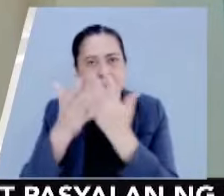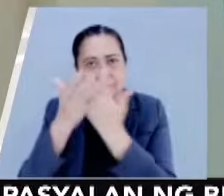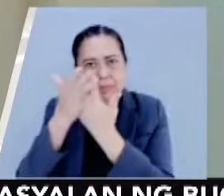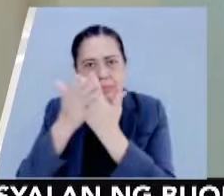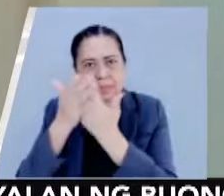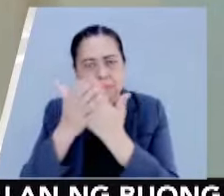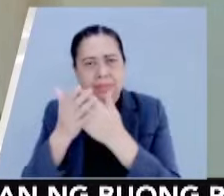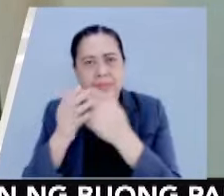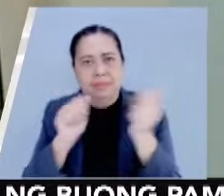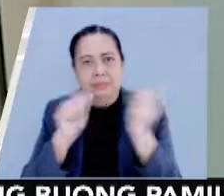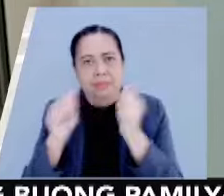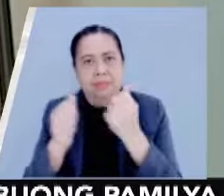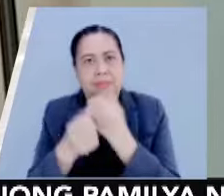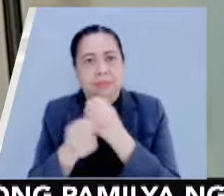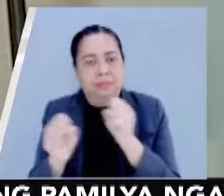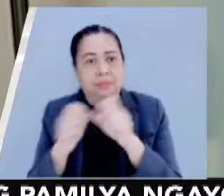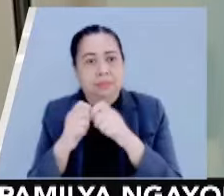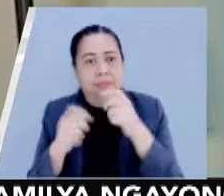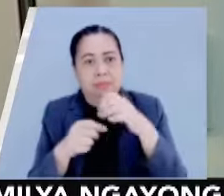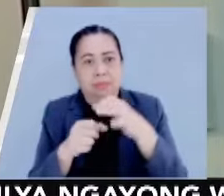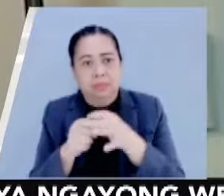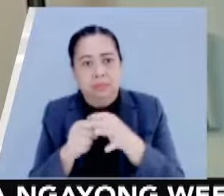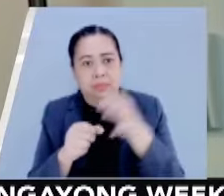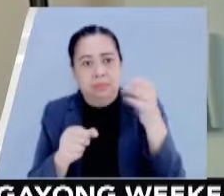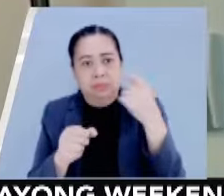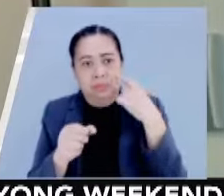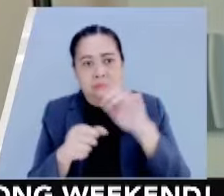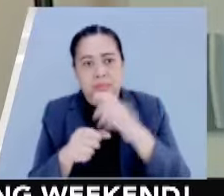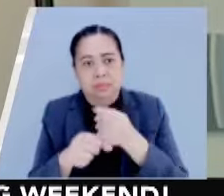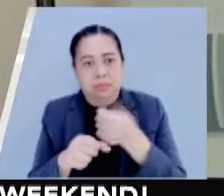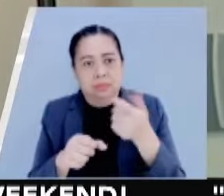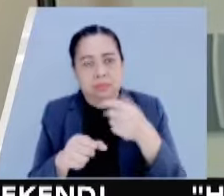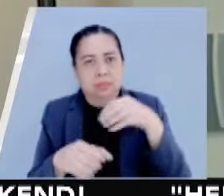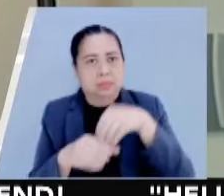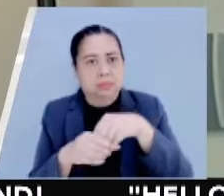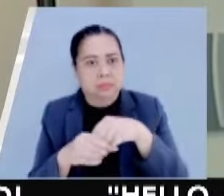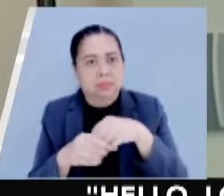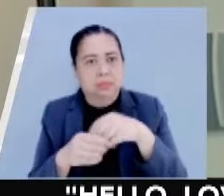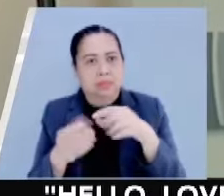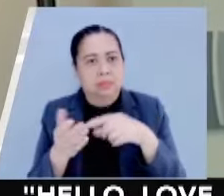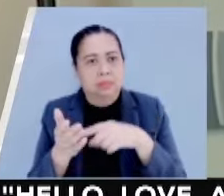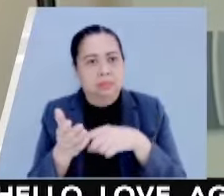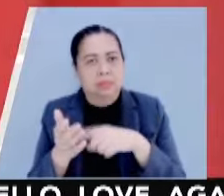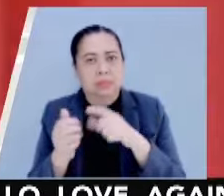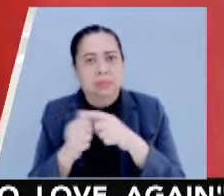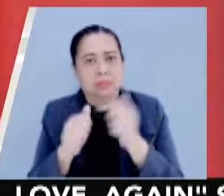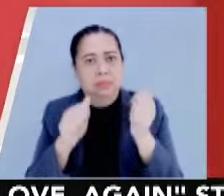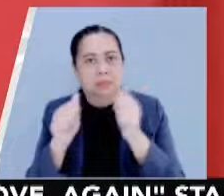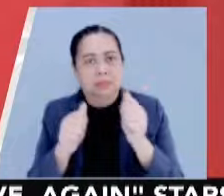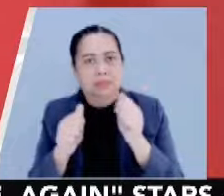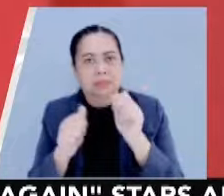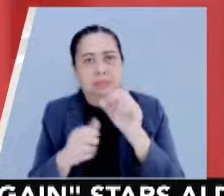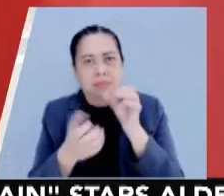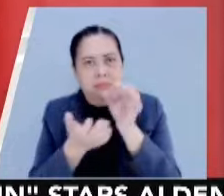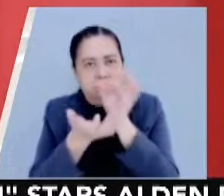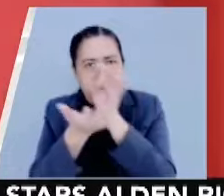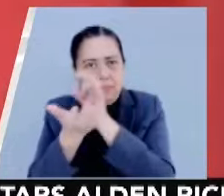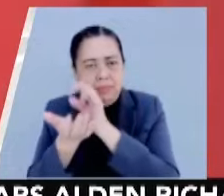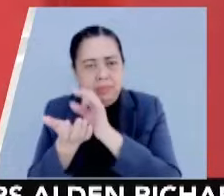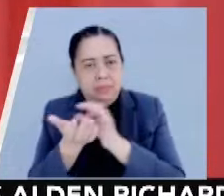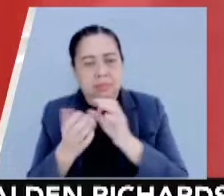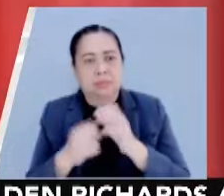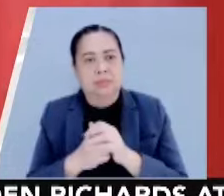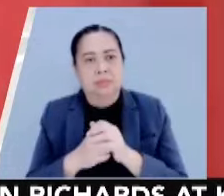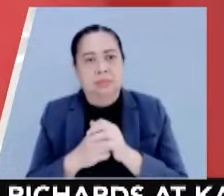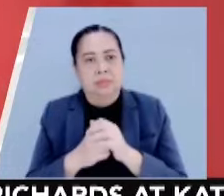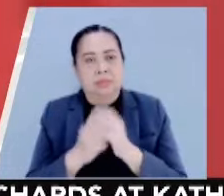kapag tinanggal yung takip, makikita nyo, nasa loob po ang ating mga AirSaver pellets. So sa gilid, may mga